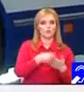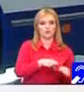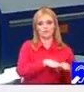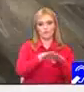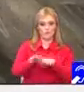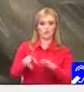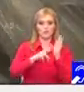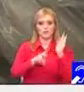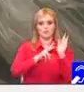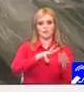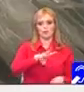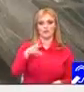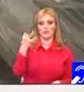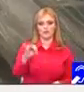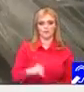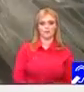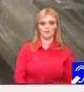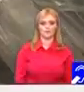de milioane de lei.